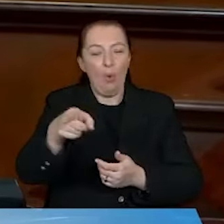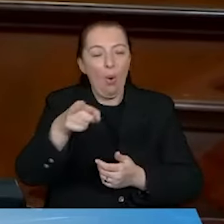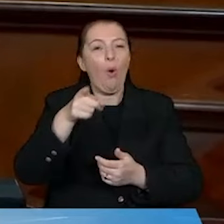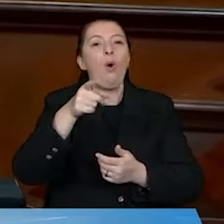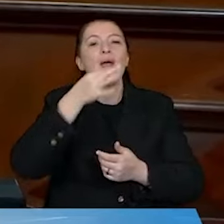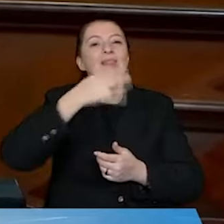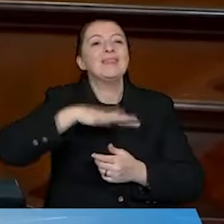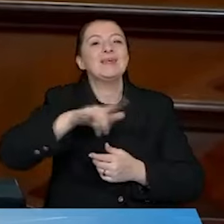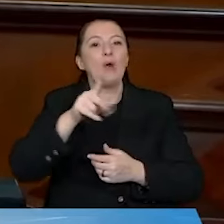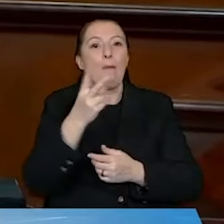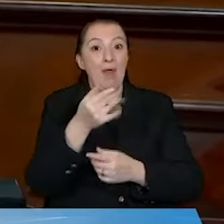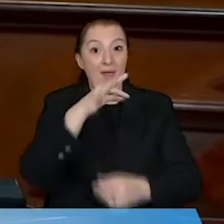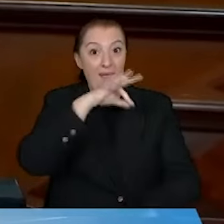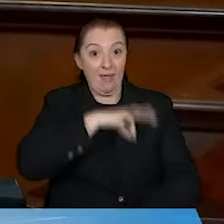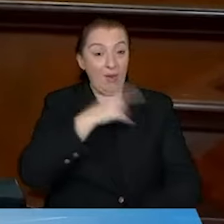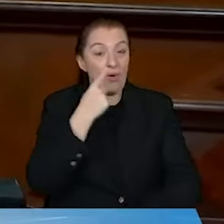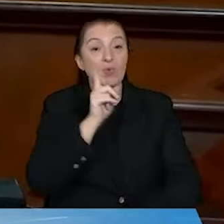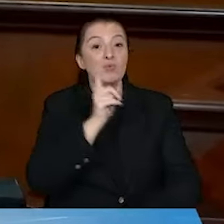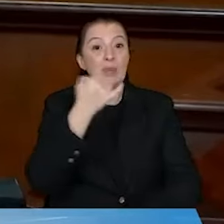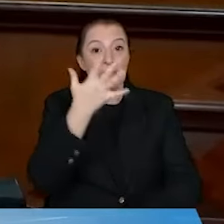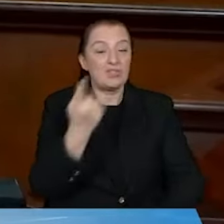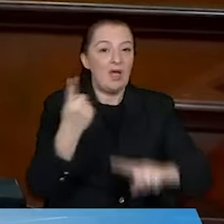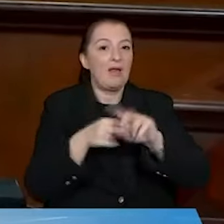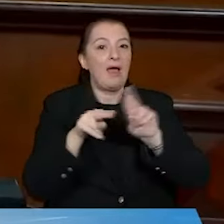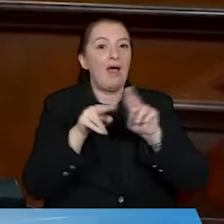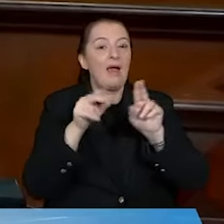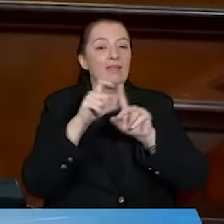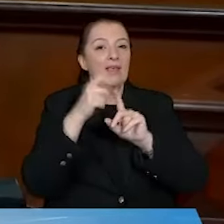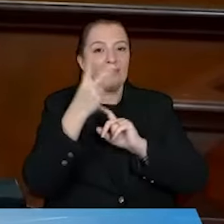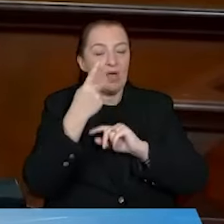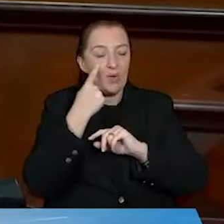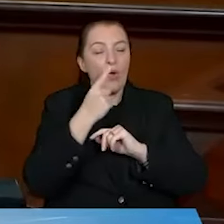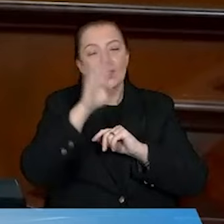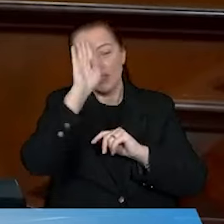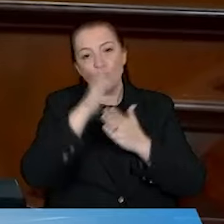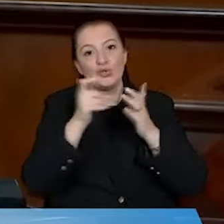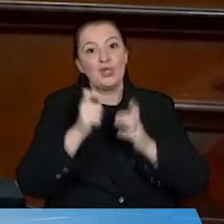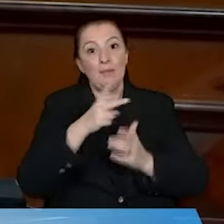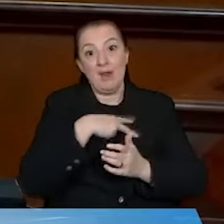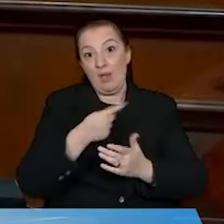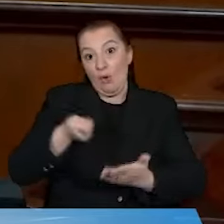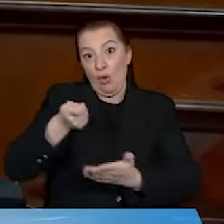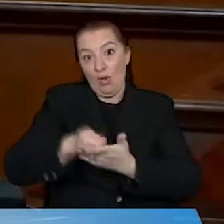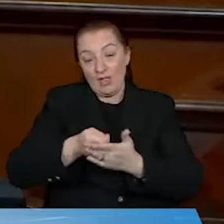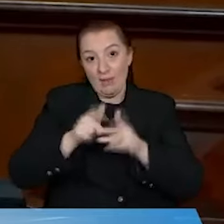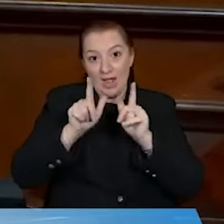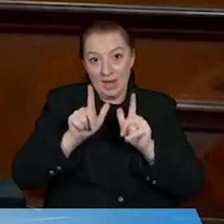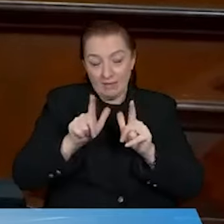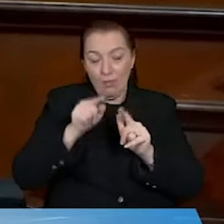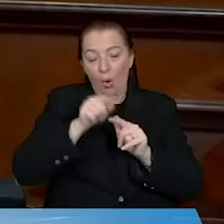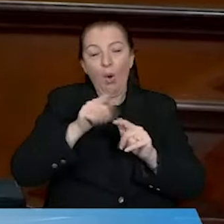ve elde edilecek cironun %5'i artı KDV oranında da İstanbul Büyükşehir Belediyesi'ne ödenmesi koşuluyla Sağlık AŞ'ye